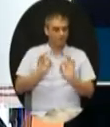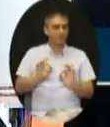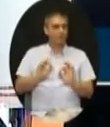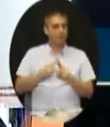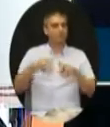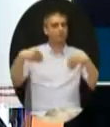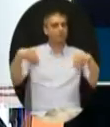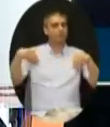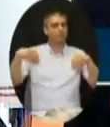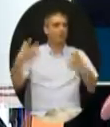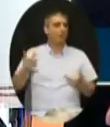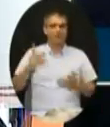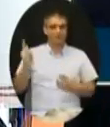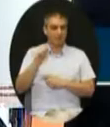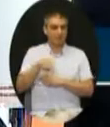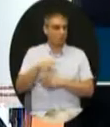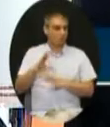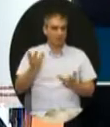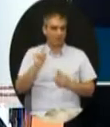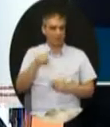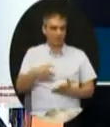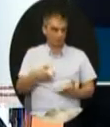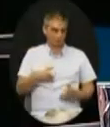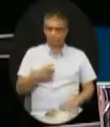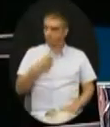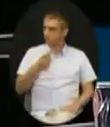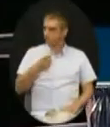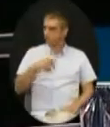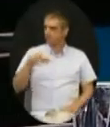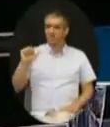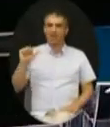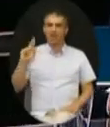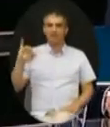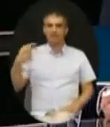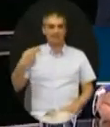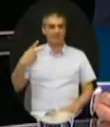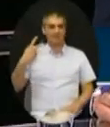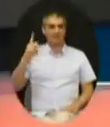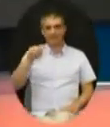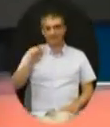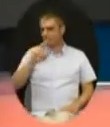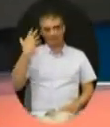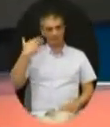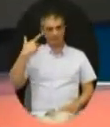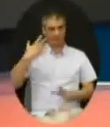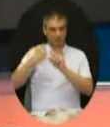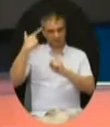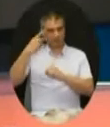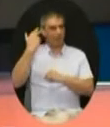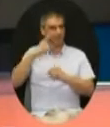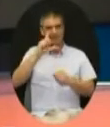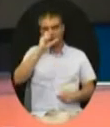איזשהו רענון אידיאולוגי. איפה הם הגיעו? לאיפה הם הגיעו בכלל? כן, השגריר פזנר, אמנם לא היית שגריר בלונדון, היית